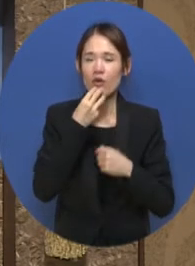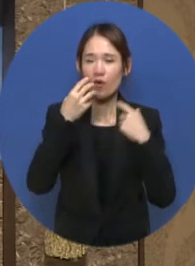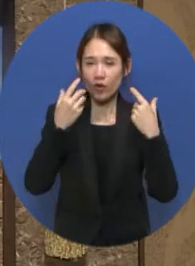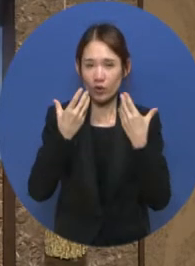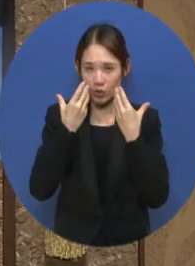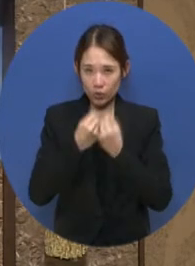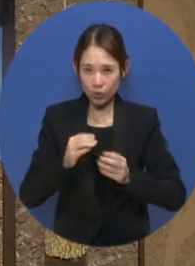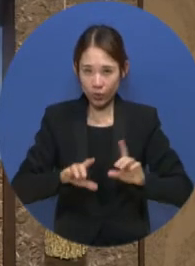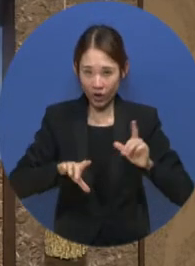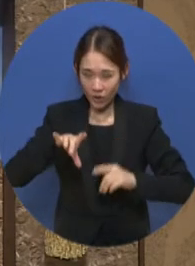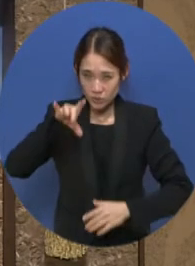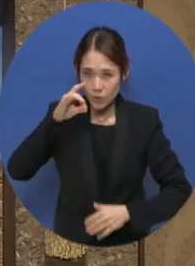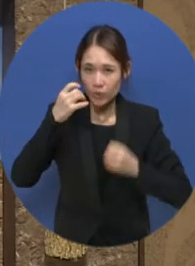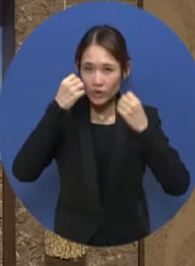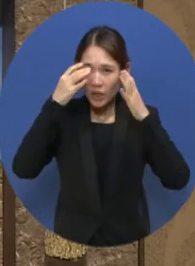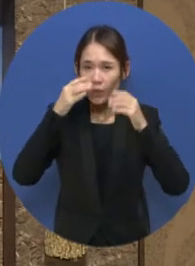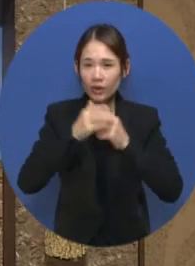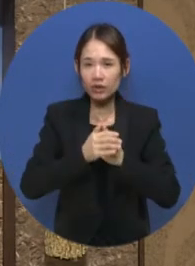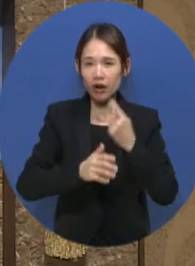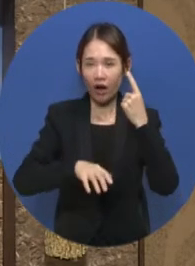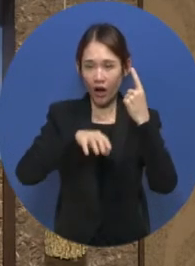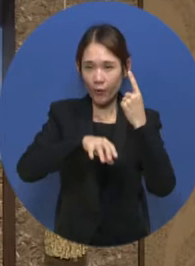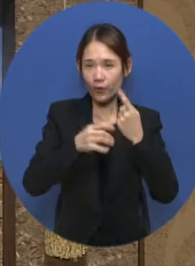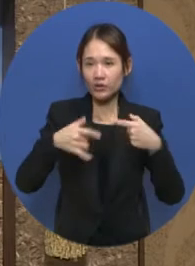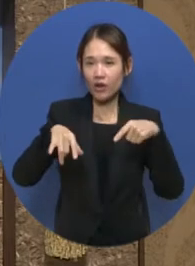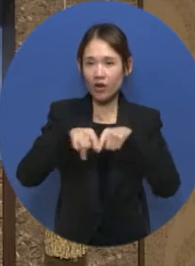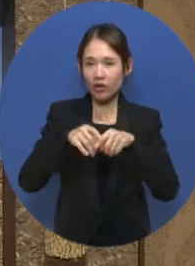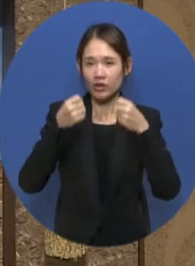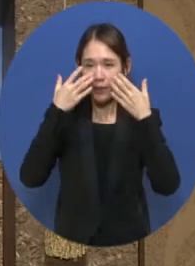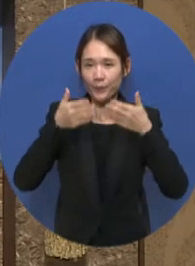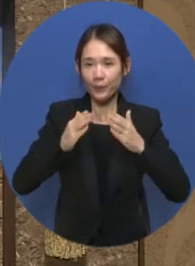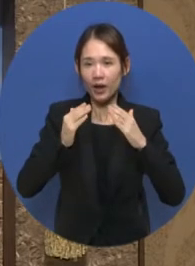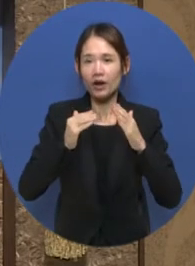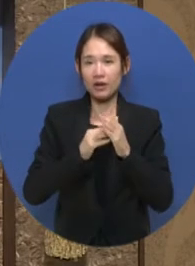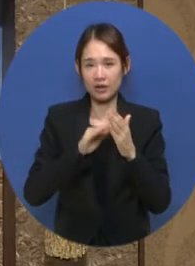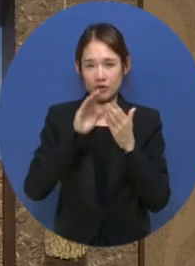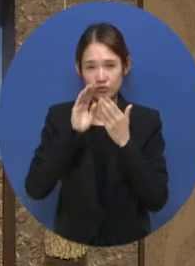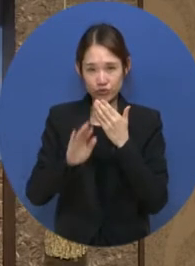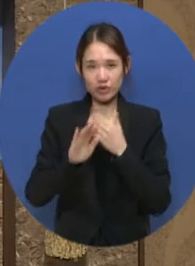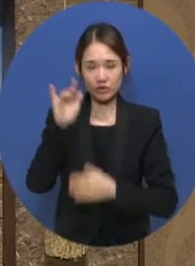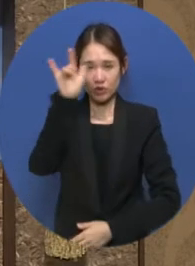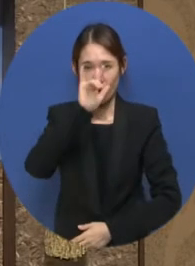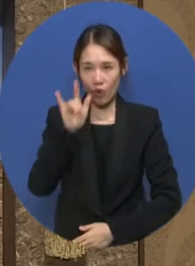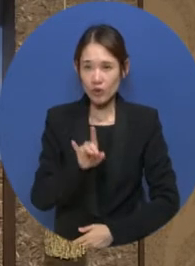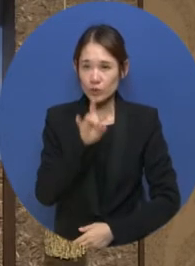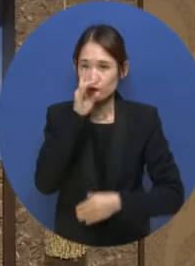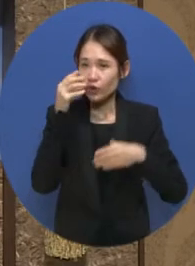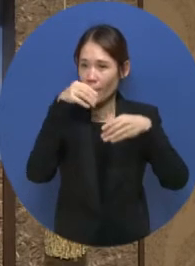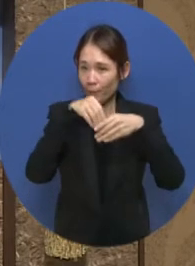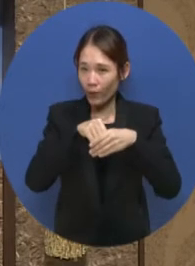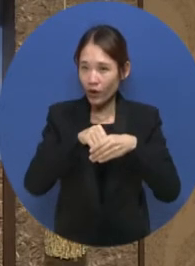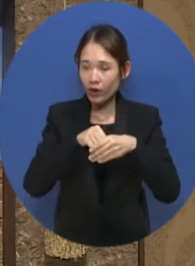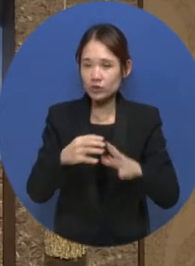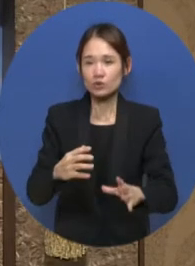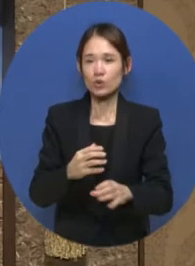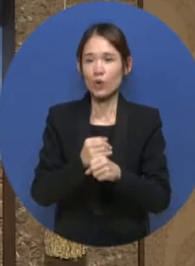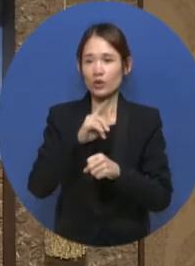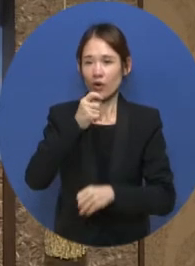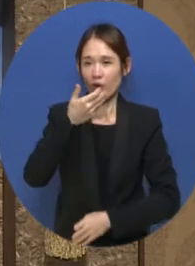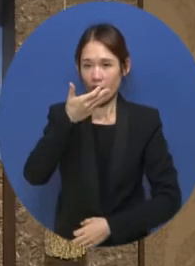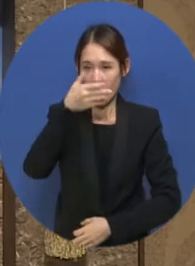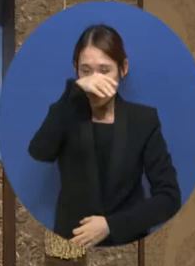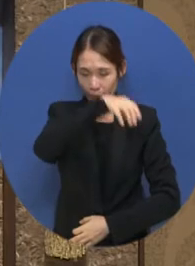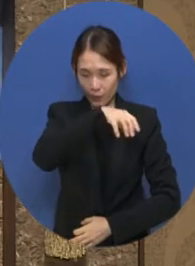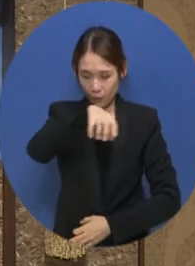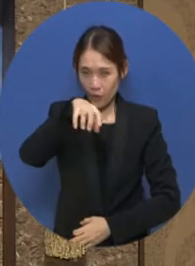초에 어 이렇게 새롭게 한계에 기간이 더 설치가 되서 전국의 중앙을 포함해서 총 19개 기관이 설치가 되어있습니다